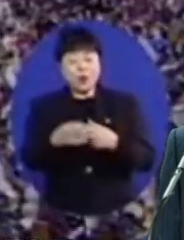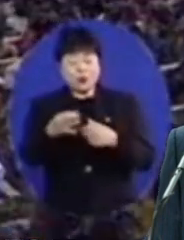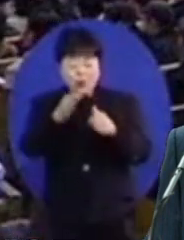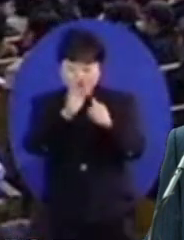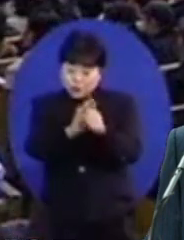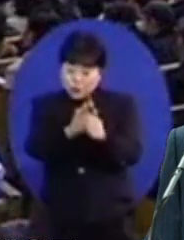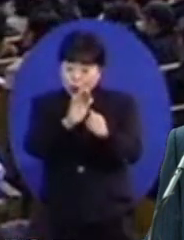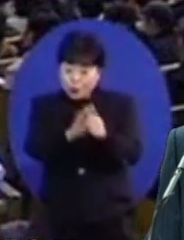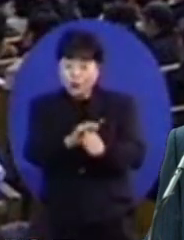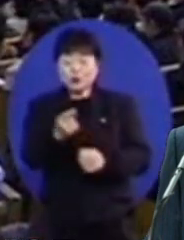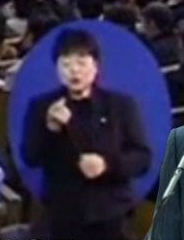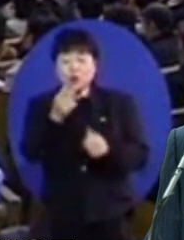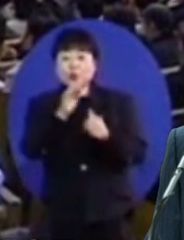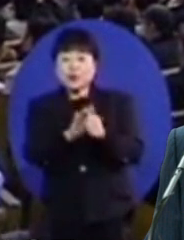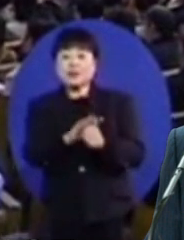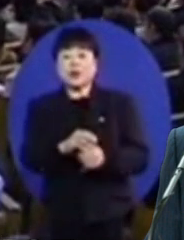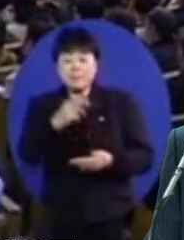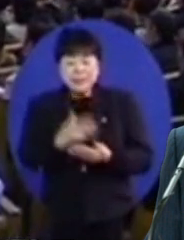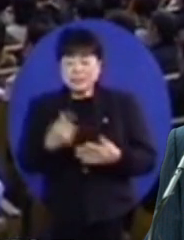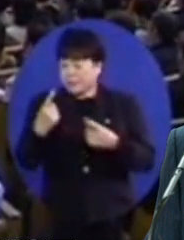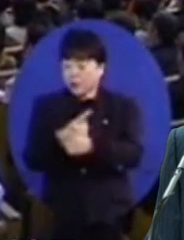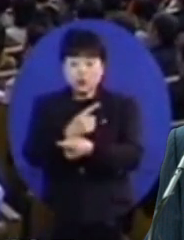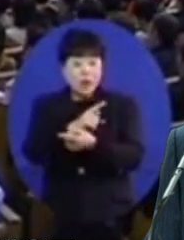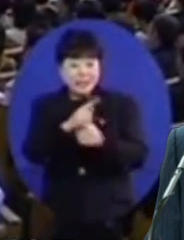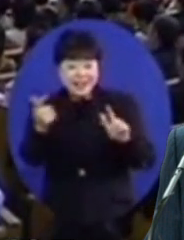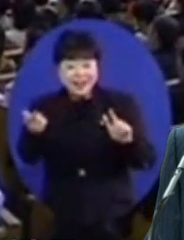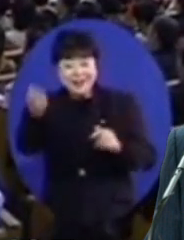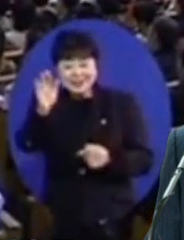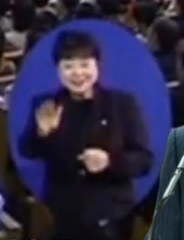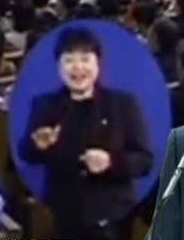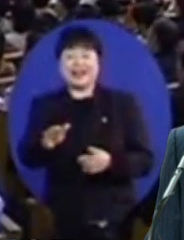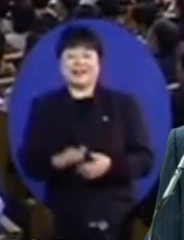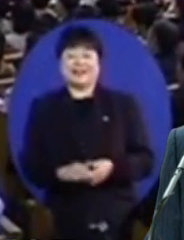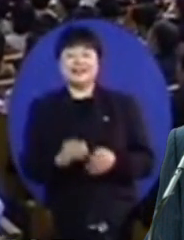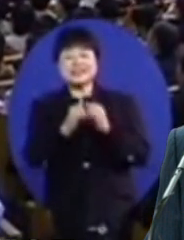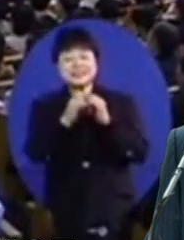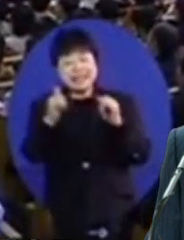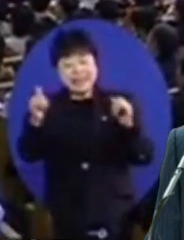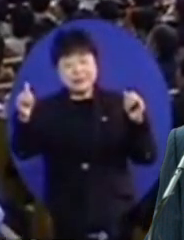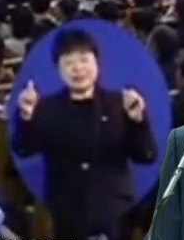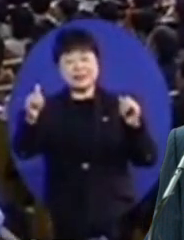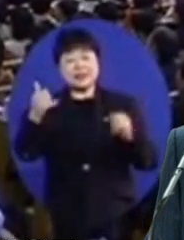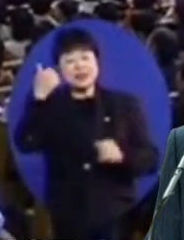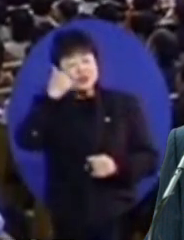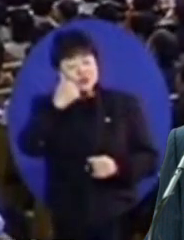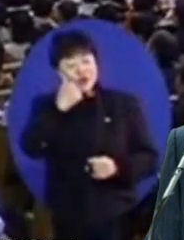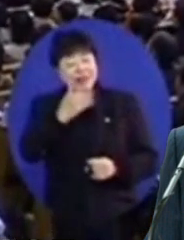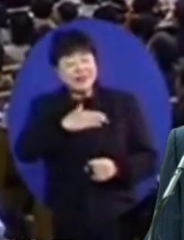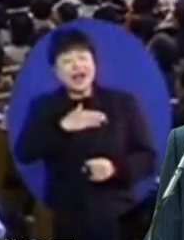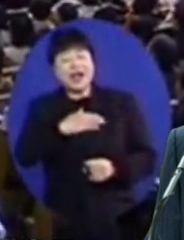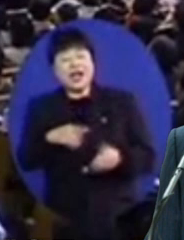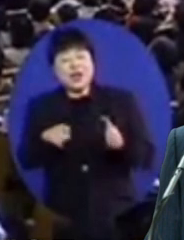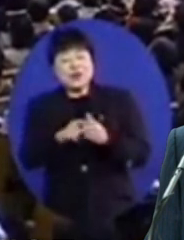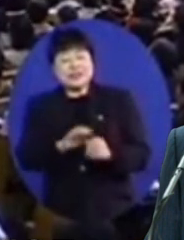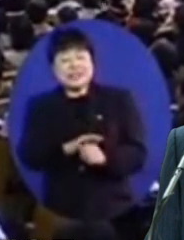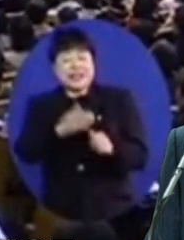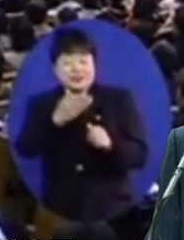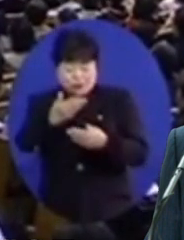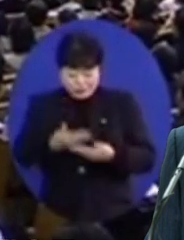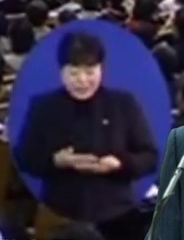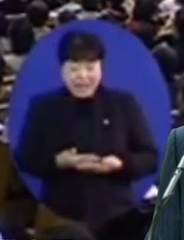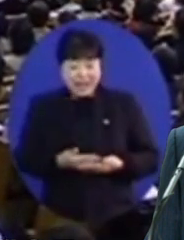좀 대해 팔자를 고치는 것이 아닙니다 그러나 그 사람이 누구한테 나를 우리를 사랑해 주고 있다